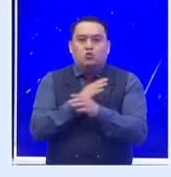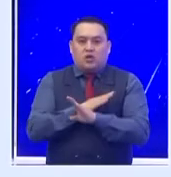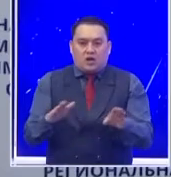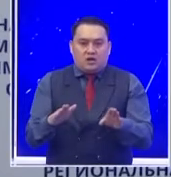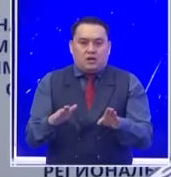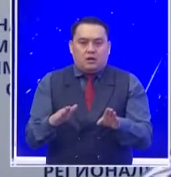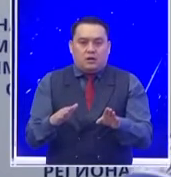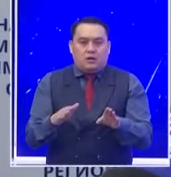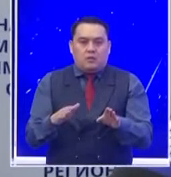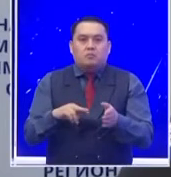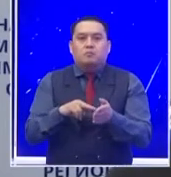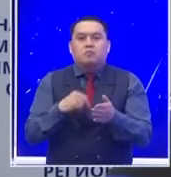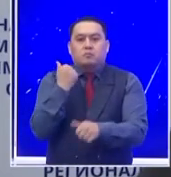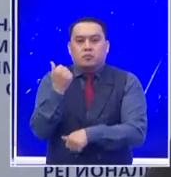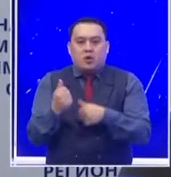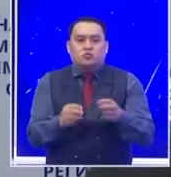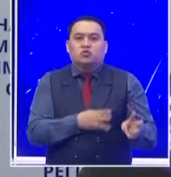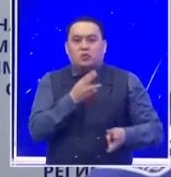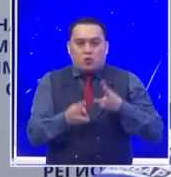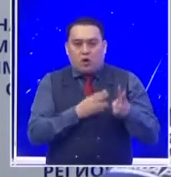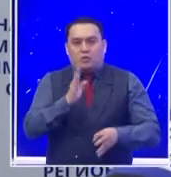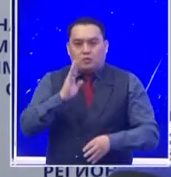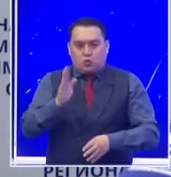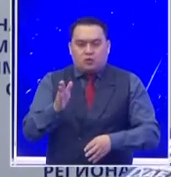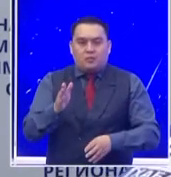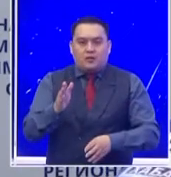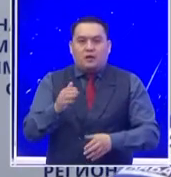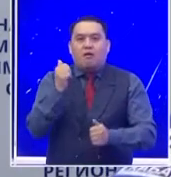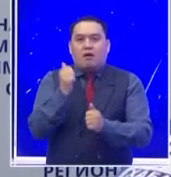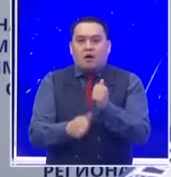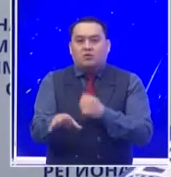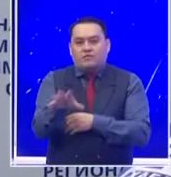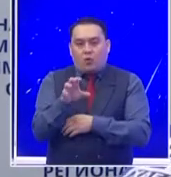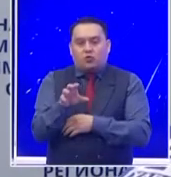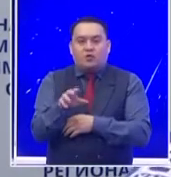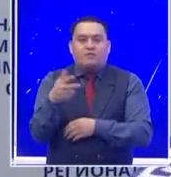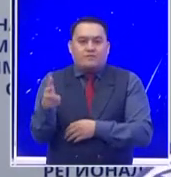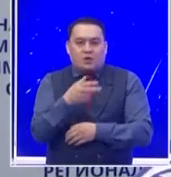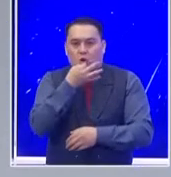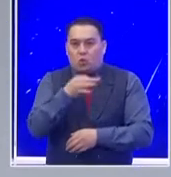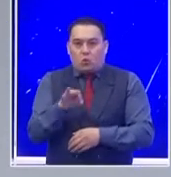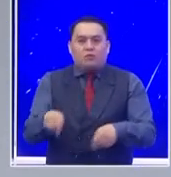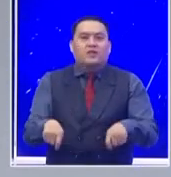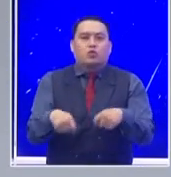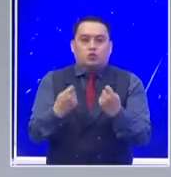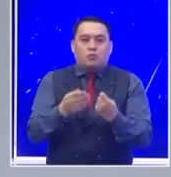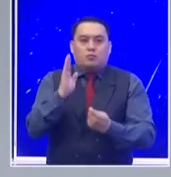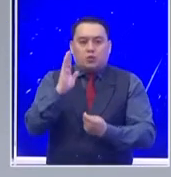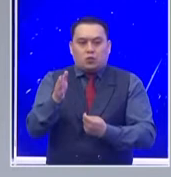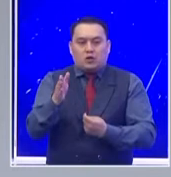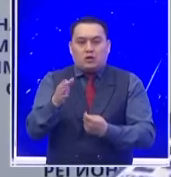материальном плане тоже будем стимулировать потому что и за каждое фото видео любого правонарушения буду